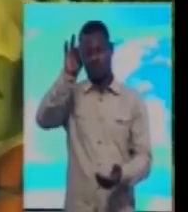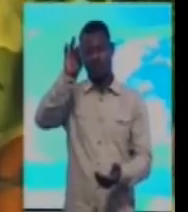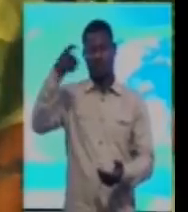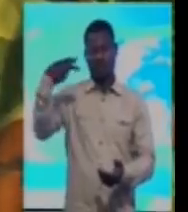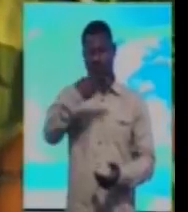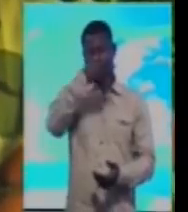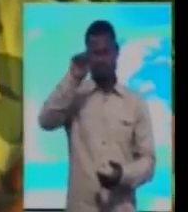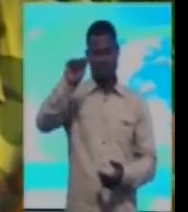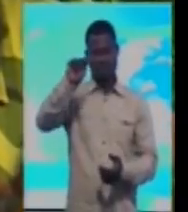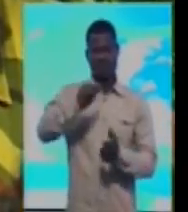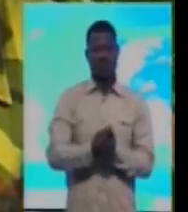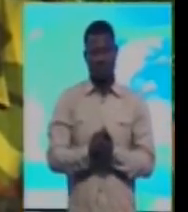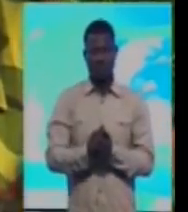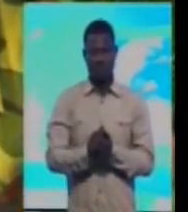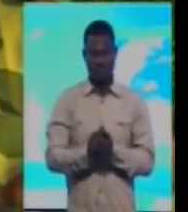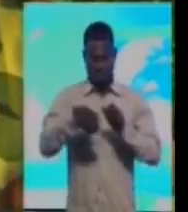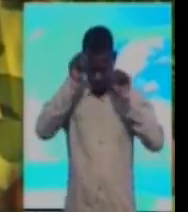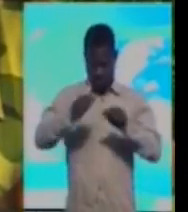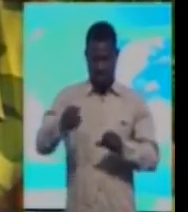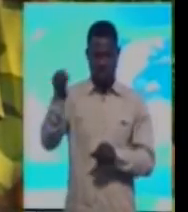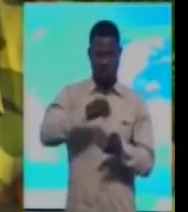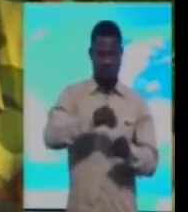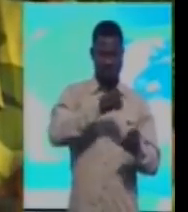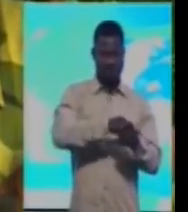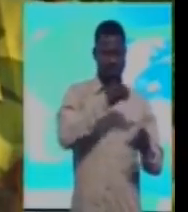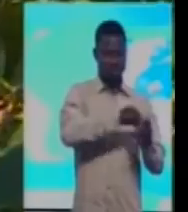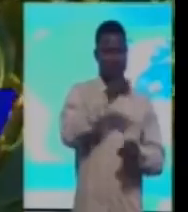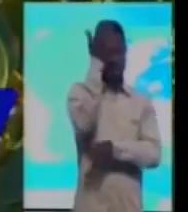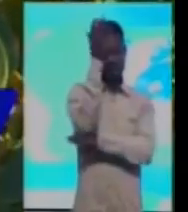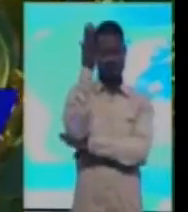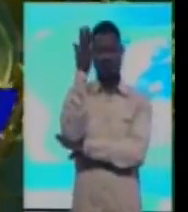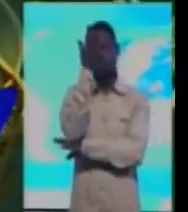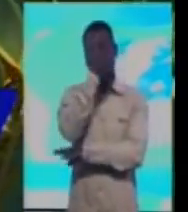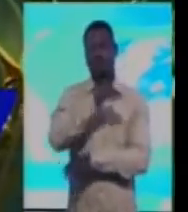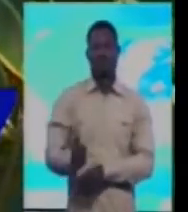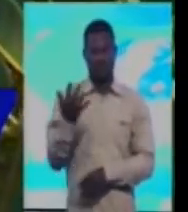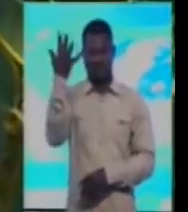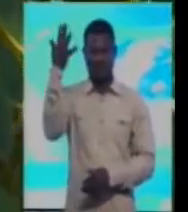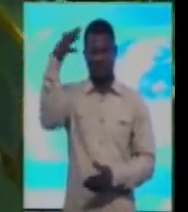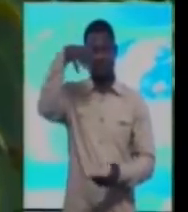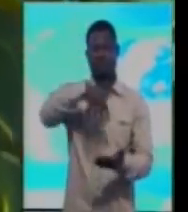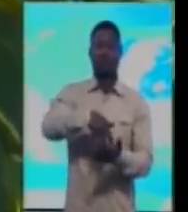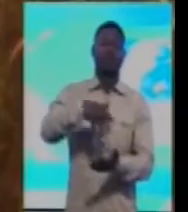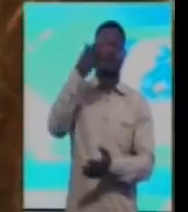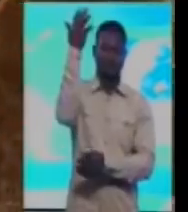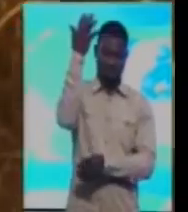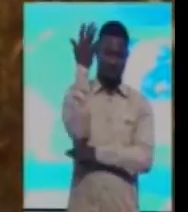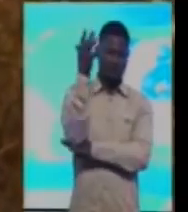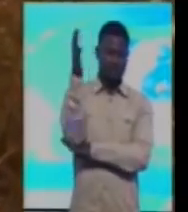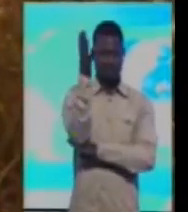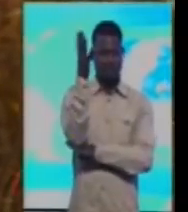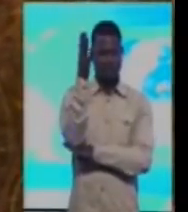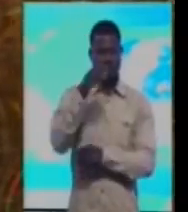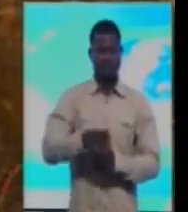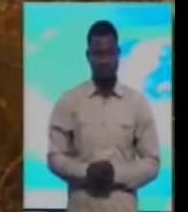8 hectares dont on a pu planter au moins 5000 plants à nos jours. Voilà, donc s'il tient qu'à